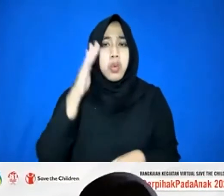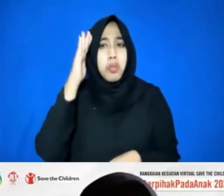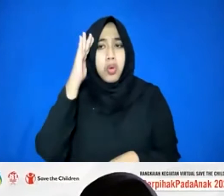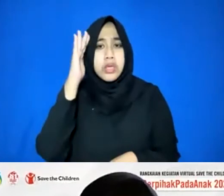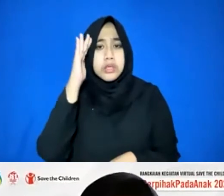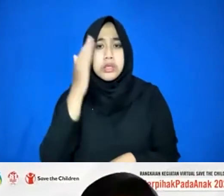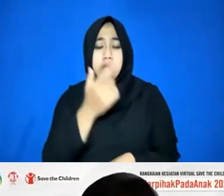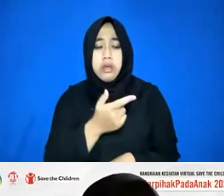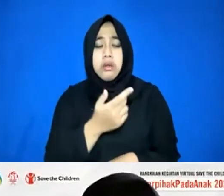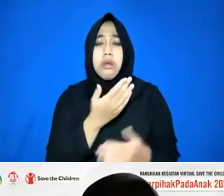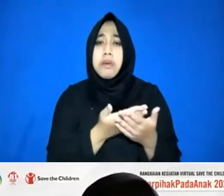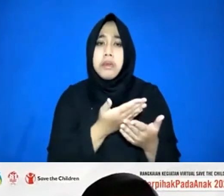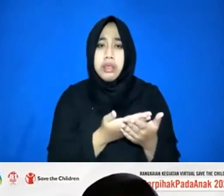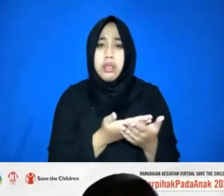kepolisian